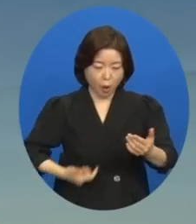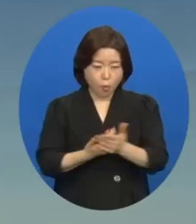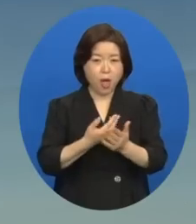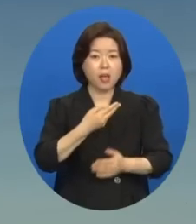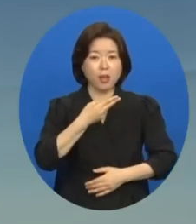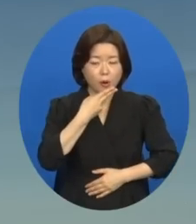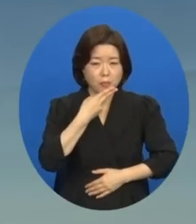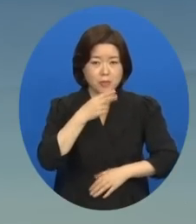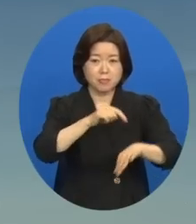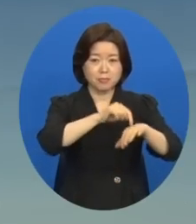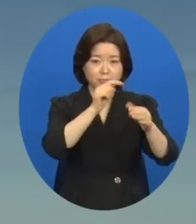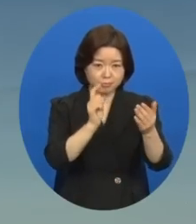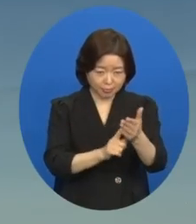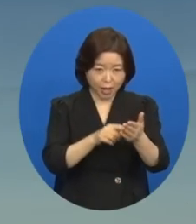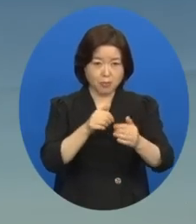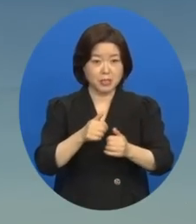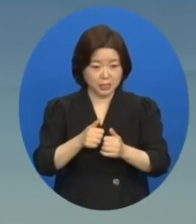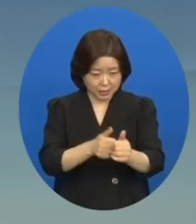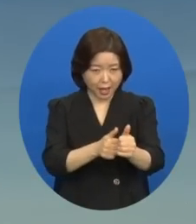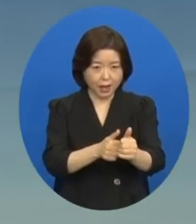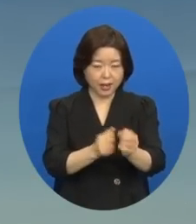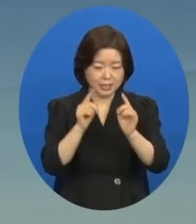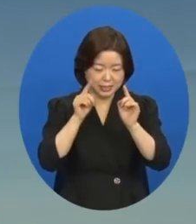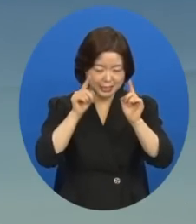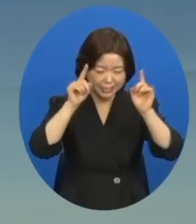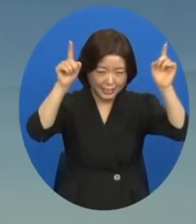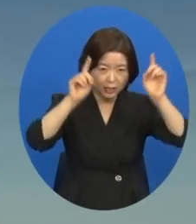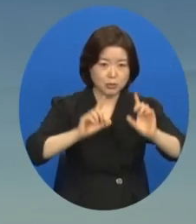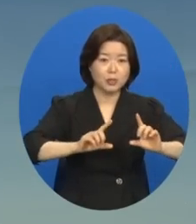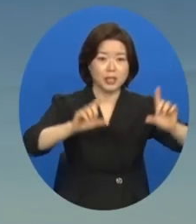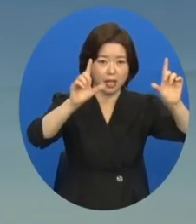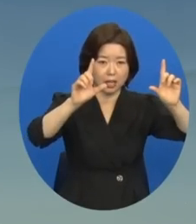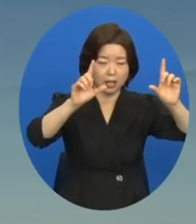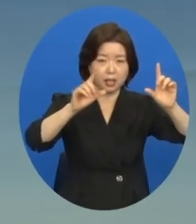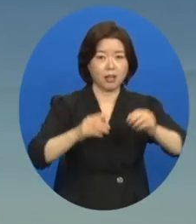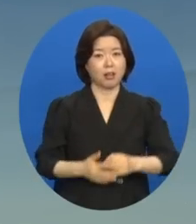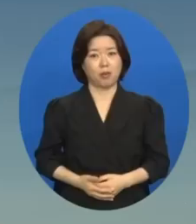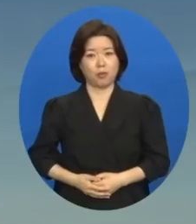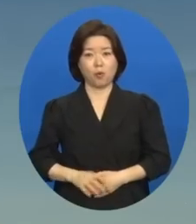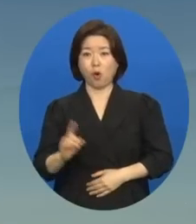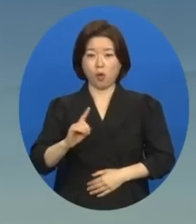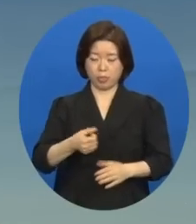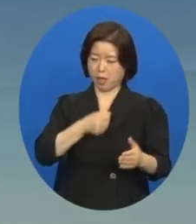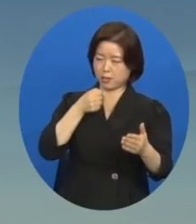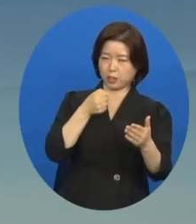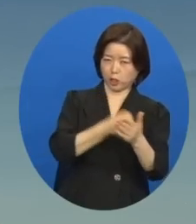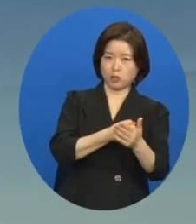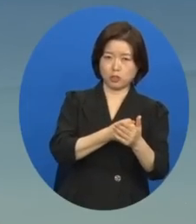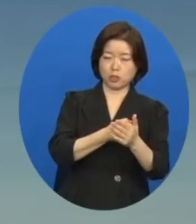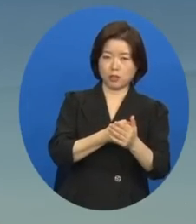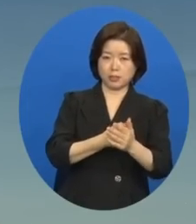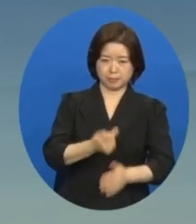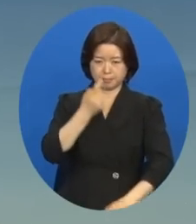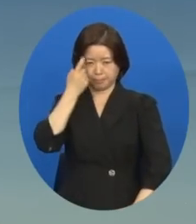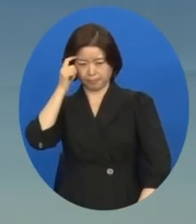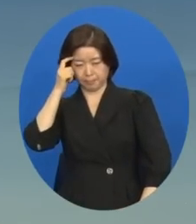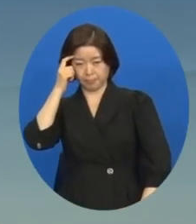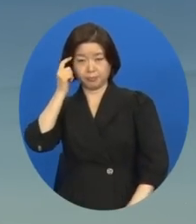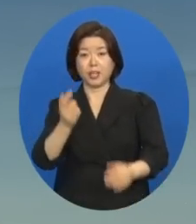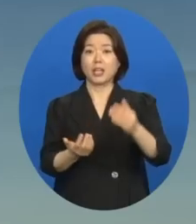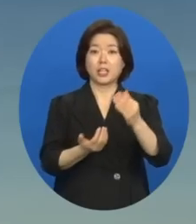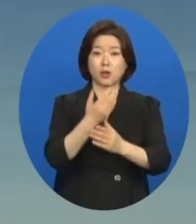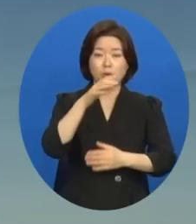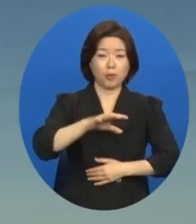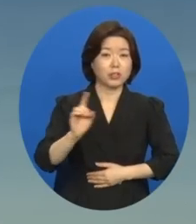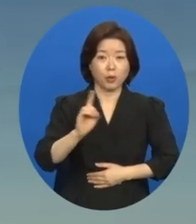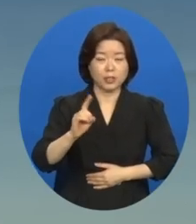않은 아니하는 마음을 따라 진노의 날, 이렇게 말하고 있습니다. 어떤 결정과 의지가 일어나는 곳이